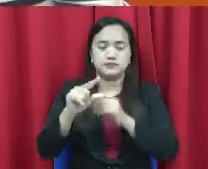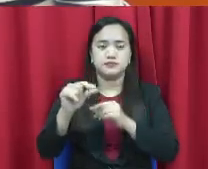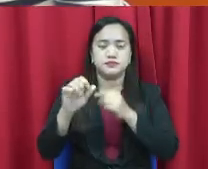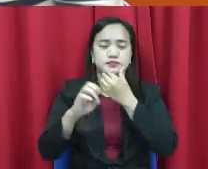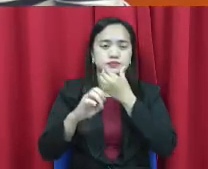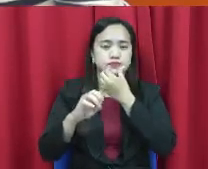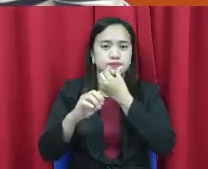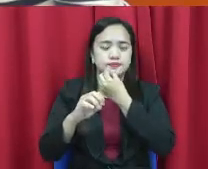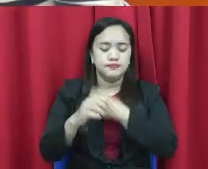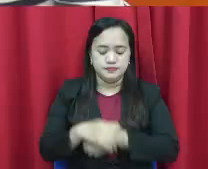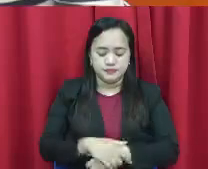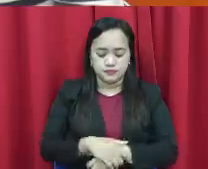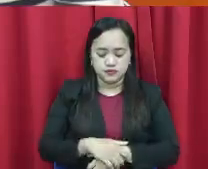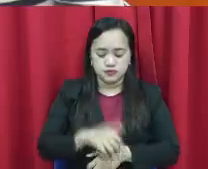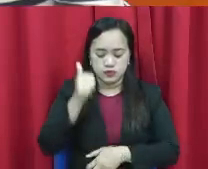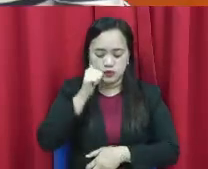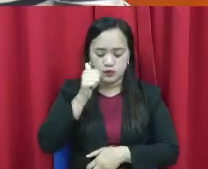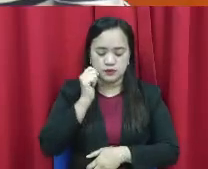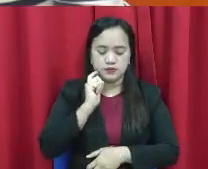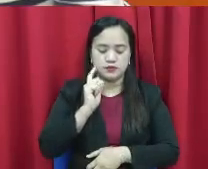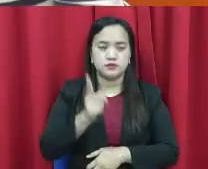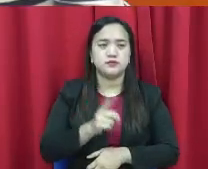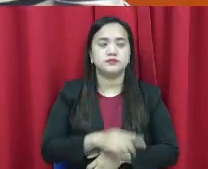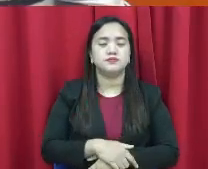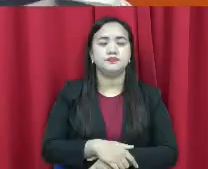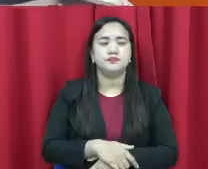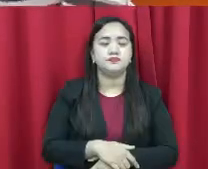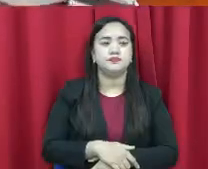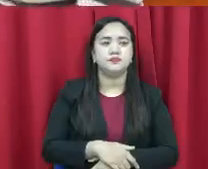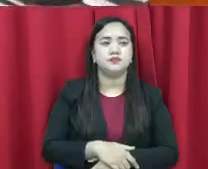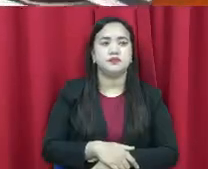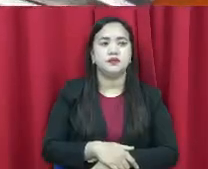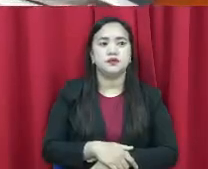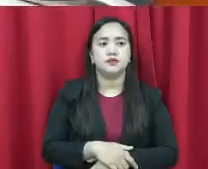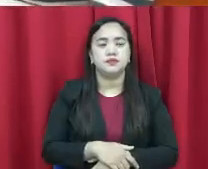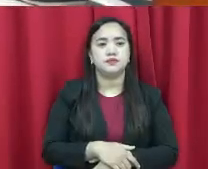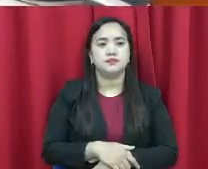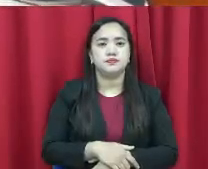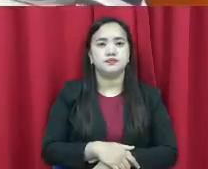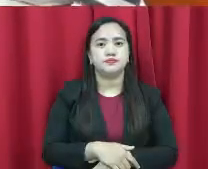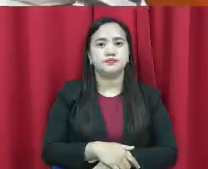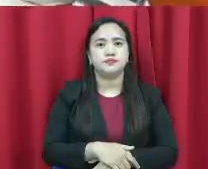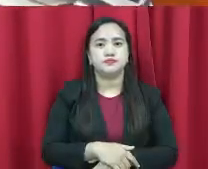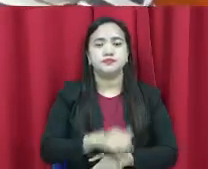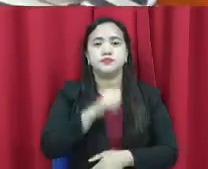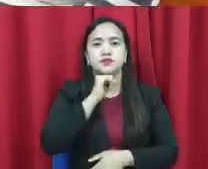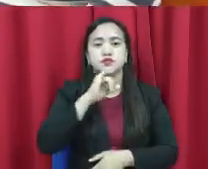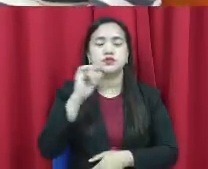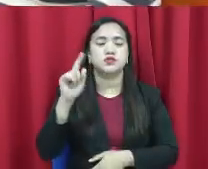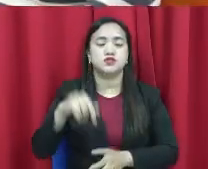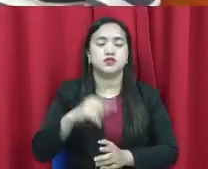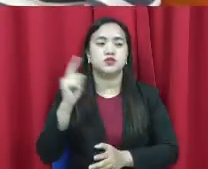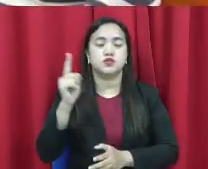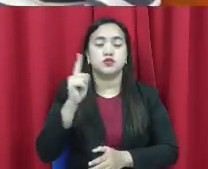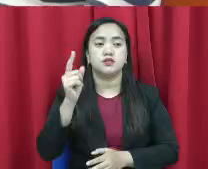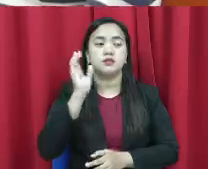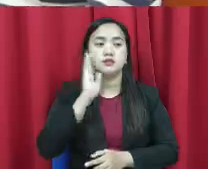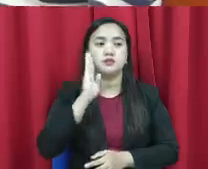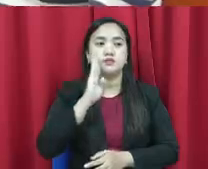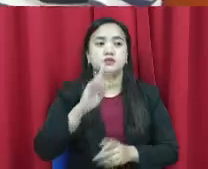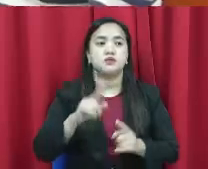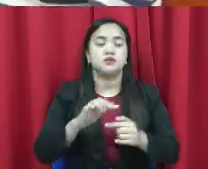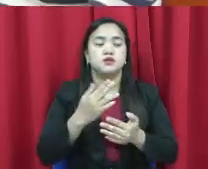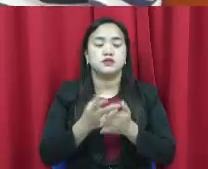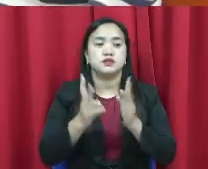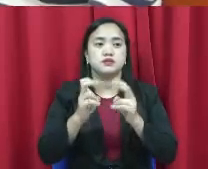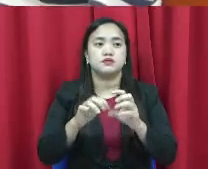Actually po ang laging and of course Hindi lang naman hindi lang si Sir J ang aking husband maging po sa ating mahal